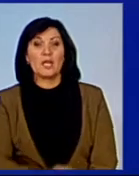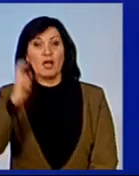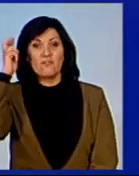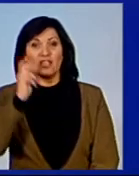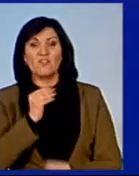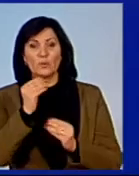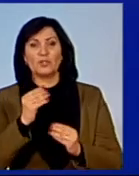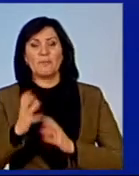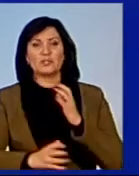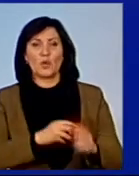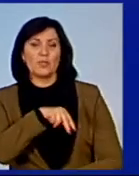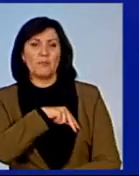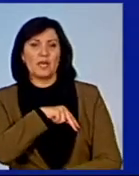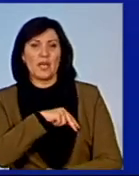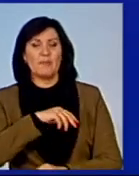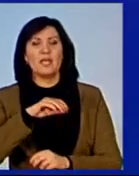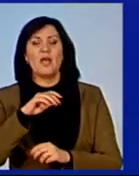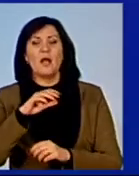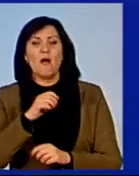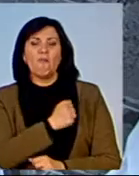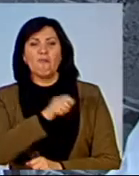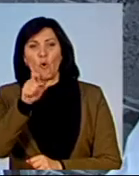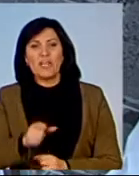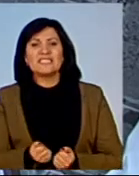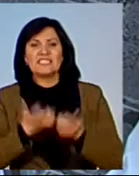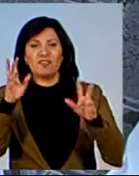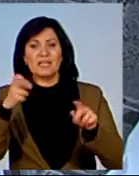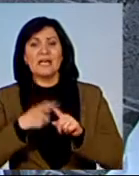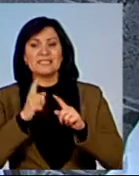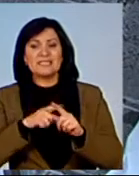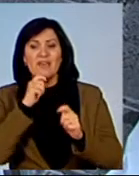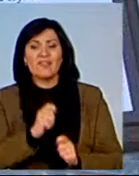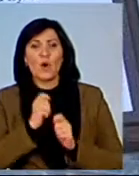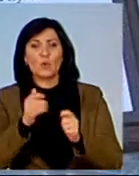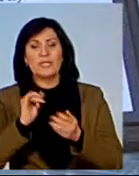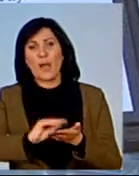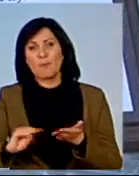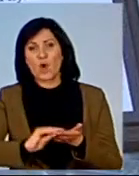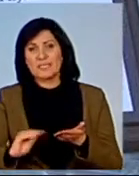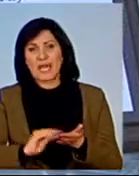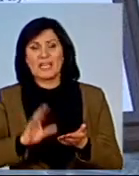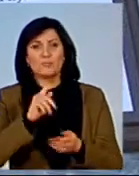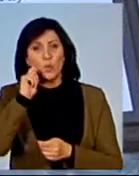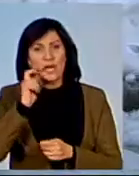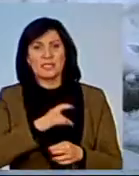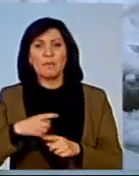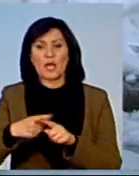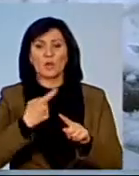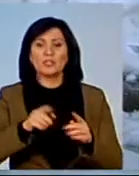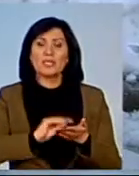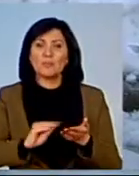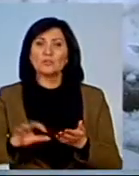У Києві вручили міжнародні премії «Воїн світла». Це нагороди для прозаїків з України і Білорусі, які пишуть про борців за свободу